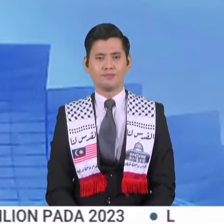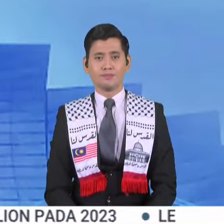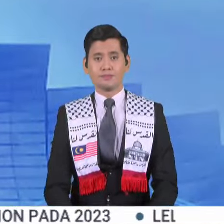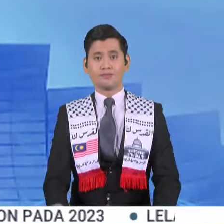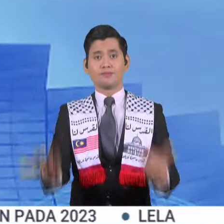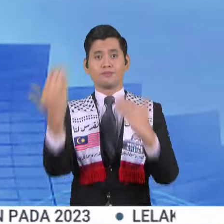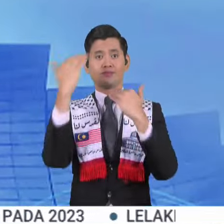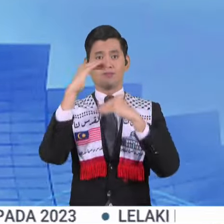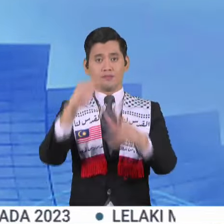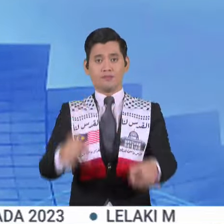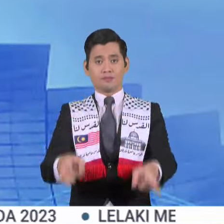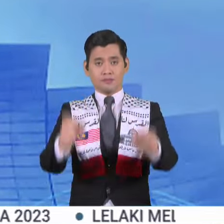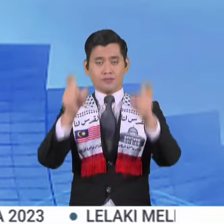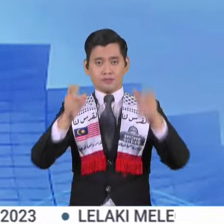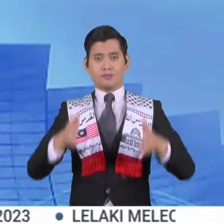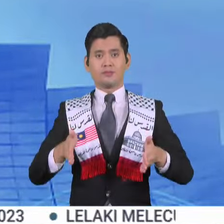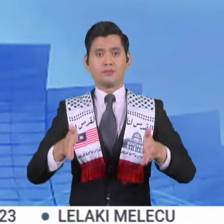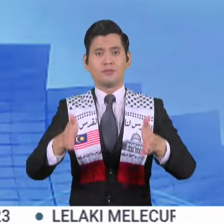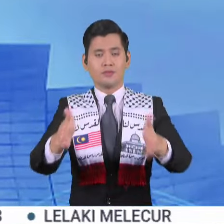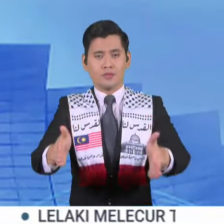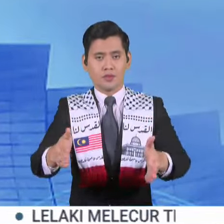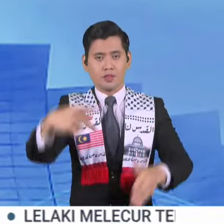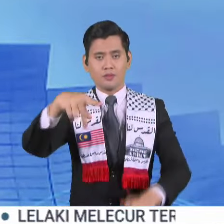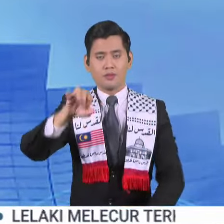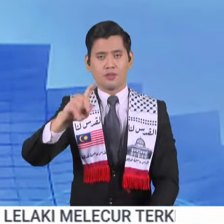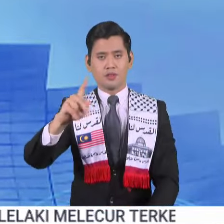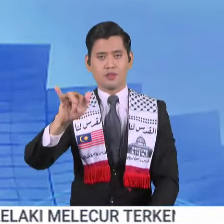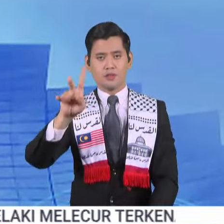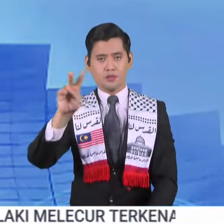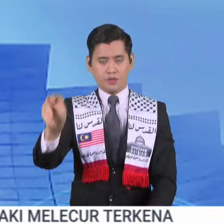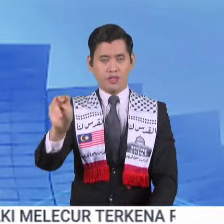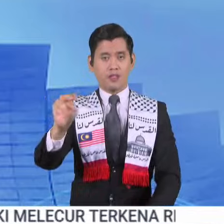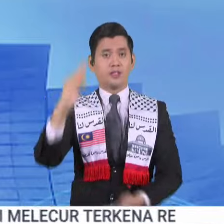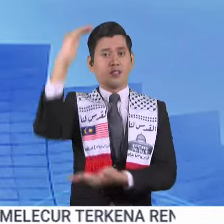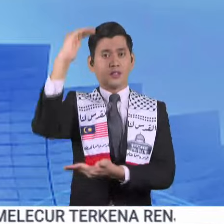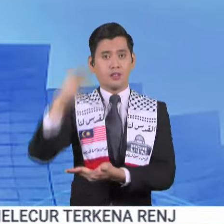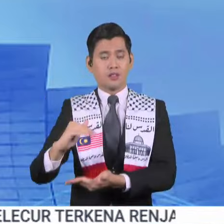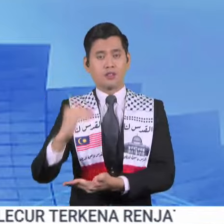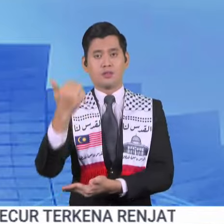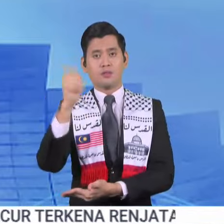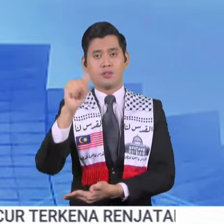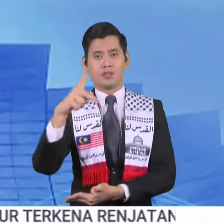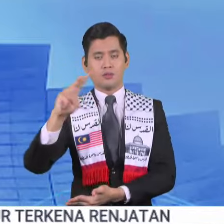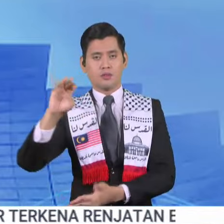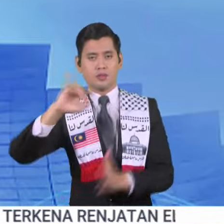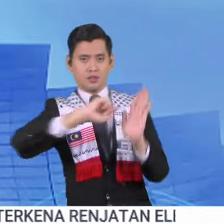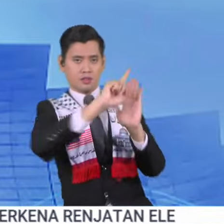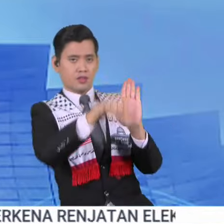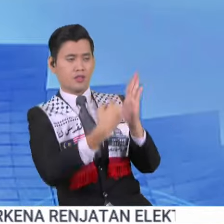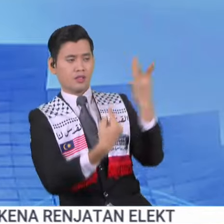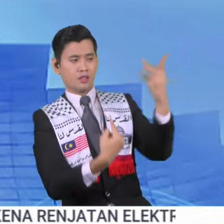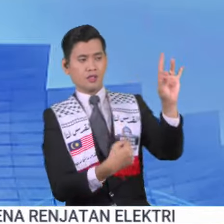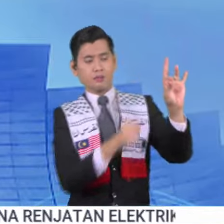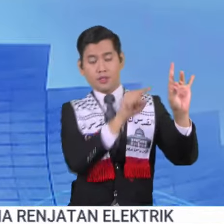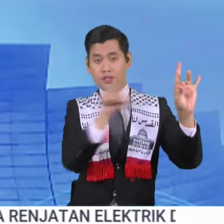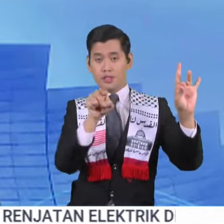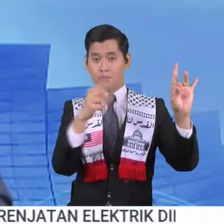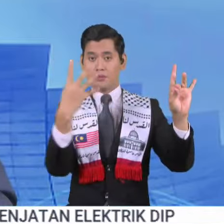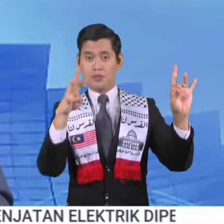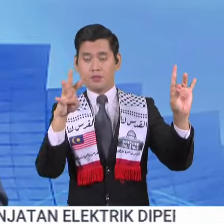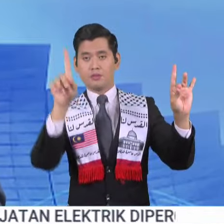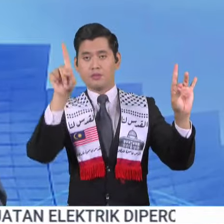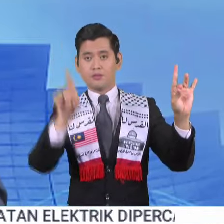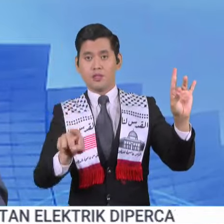Had laju di Jalan Persekutuan di seluruh negara dikurangkan 10 km sejam bermula 8 hingga 14 April sempena